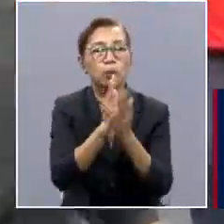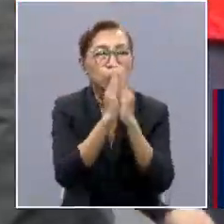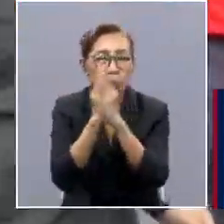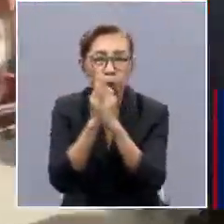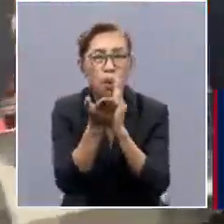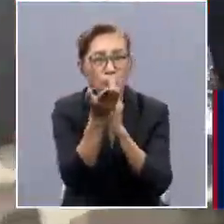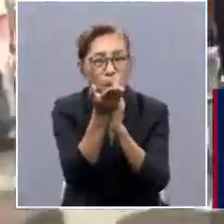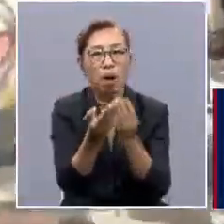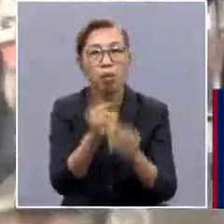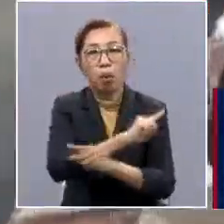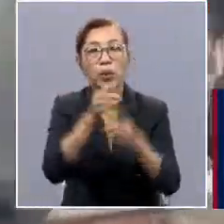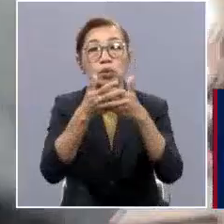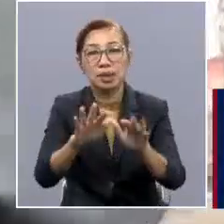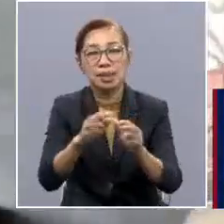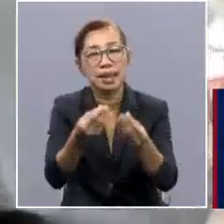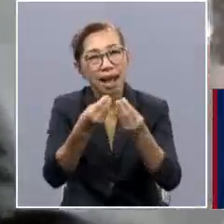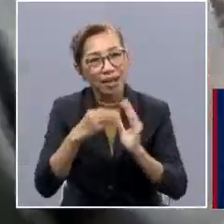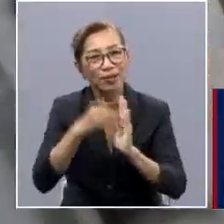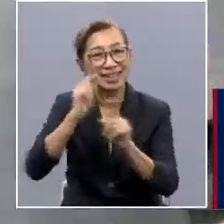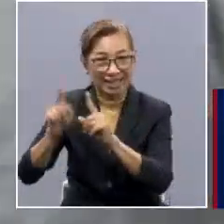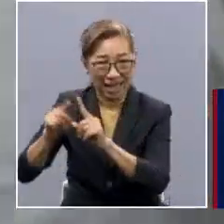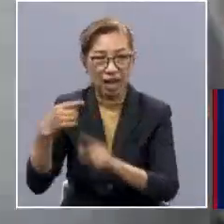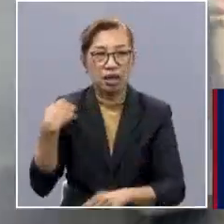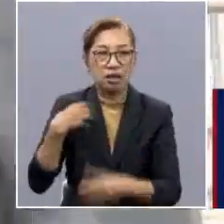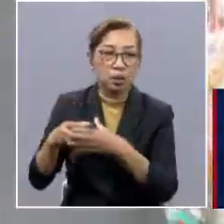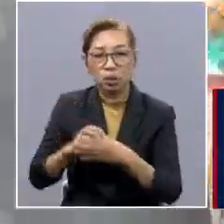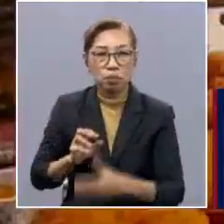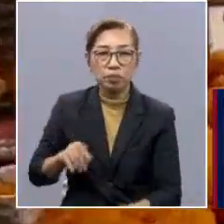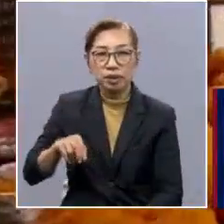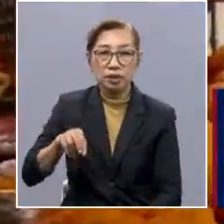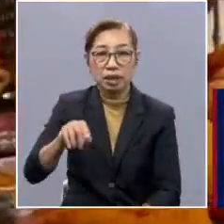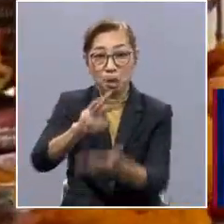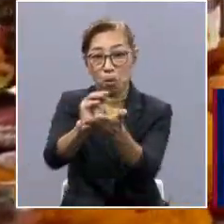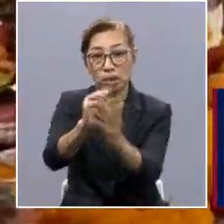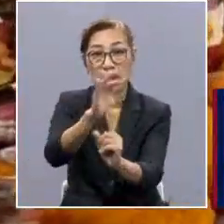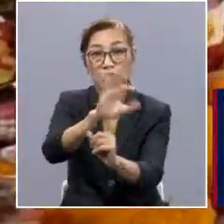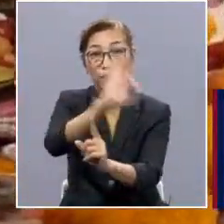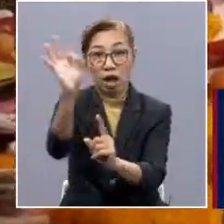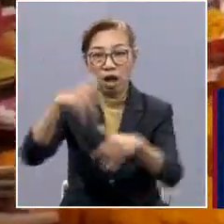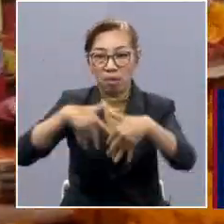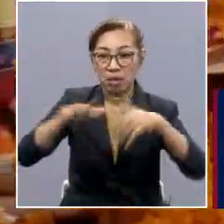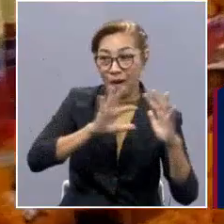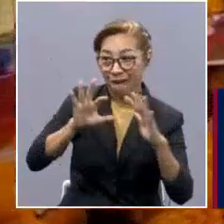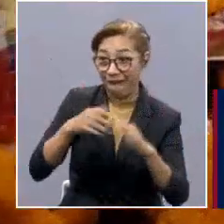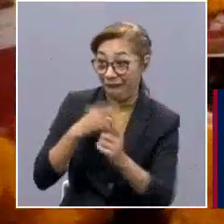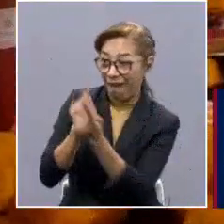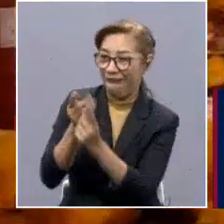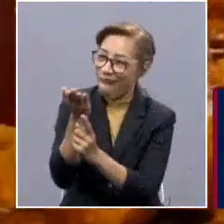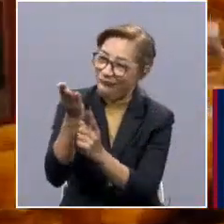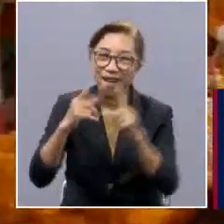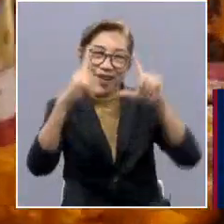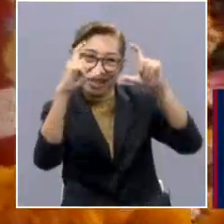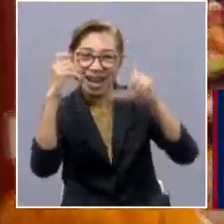พรเนื่องในวันตรุษจีนนะคะโดยระหว่างทางที่เดินไปมูลนิธิเทียนฟ้าก็มีประชาชนนะคะมาขอถ่ายรูปเป็นจำนวนม